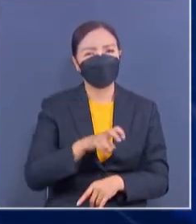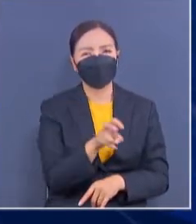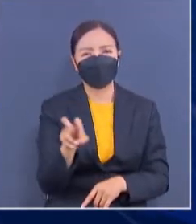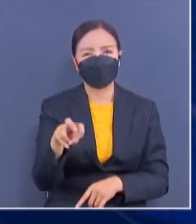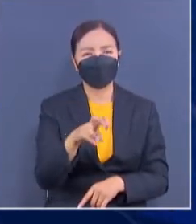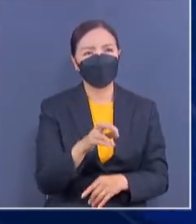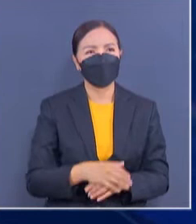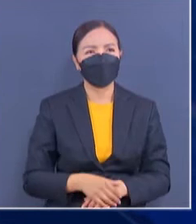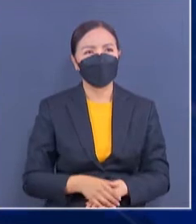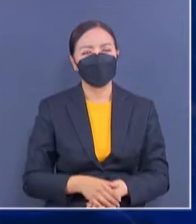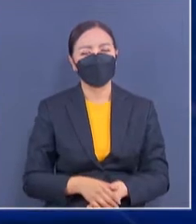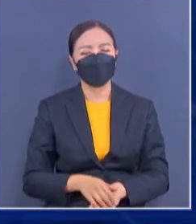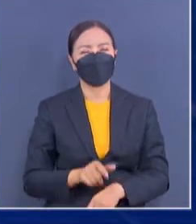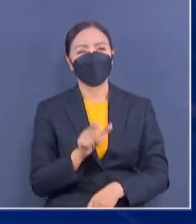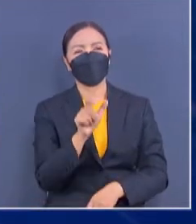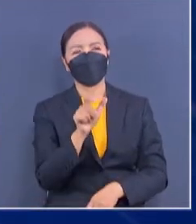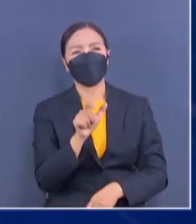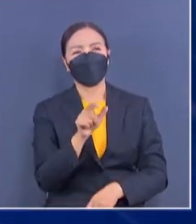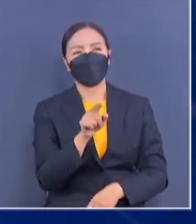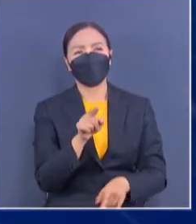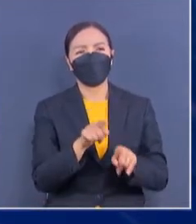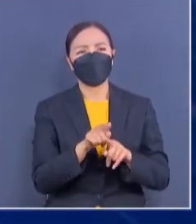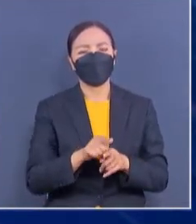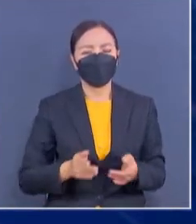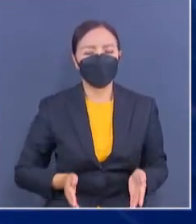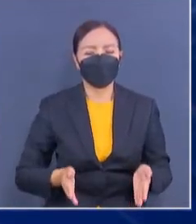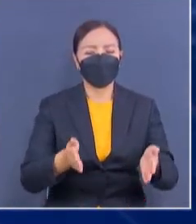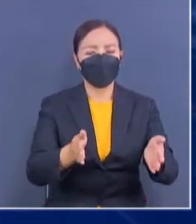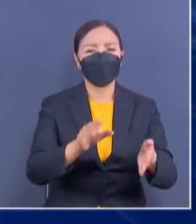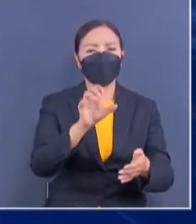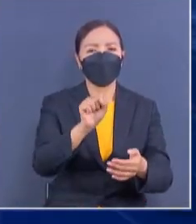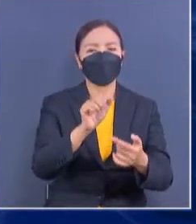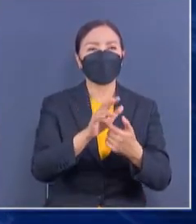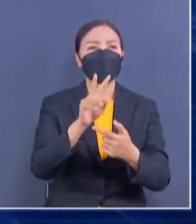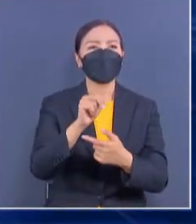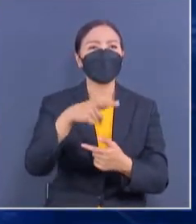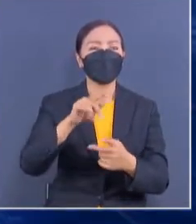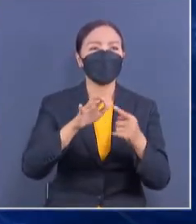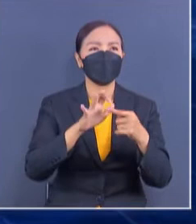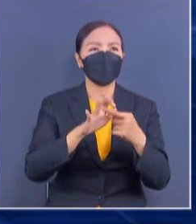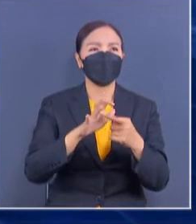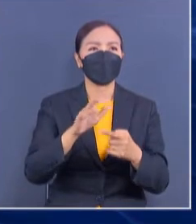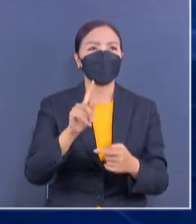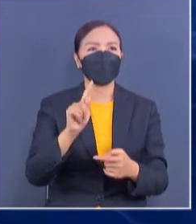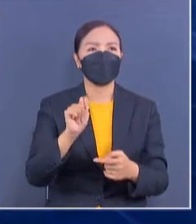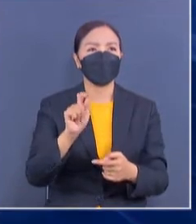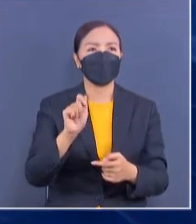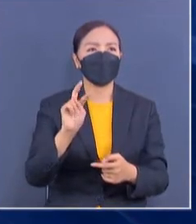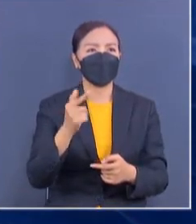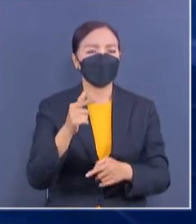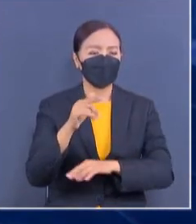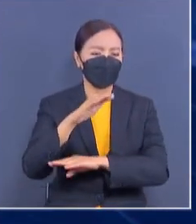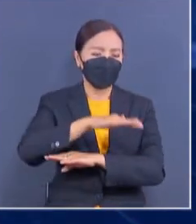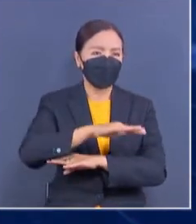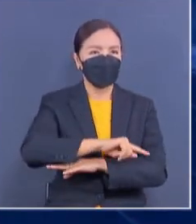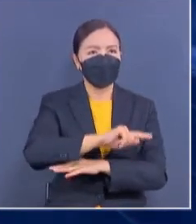ว้ครับขับสายไปสายมาเหมือนกับงูเลื้อยครับบนถนนเลี่ยงเมืองสันป่าตองหางดงเชียงใหม่ช่วงบ่ายของวันที่28เมษ